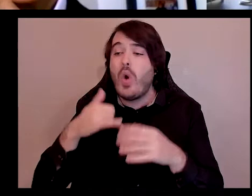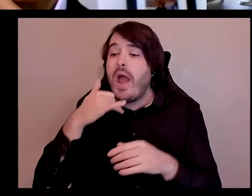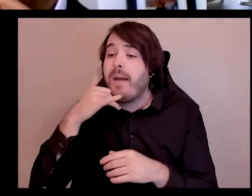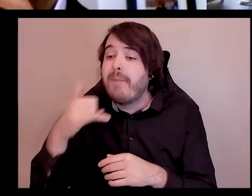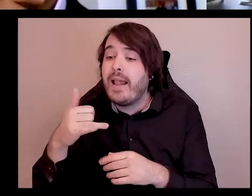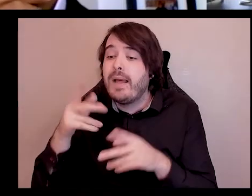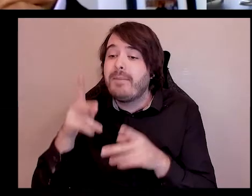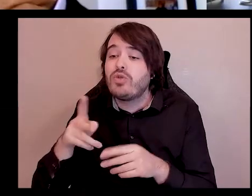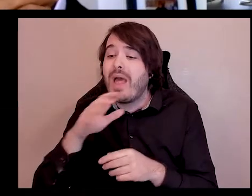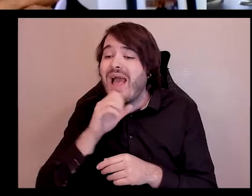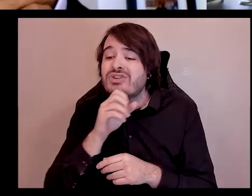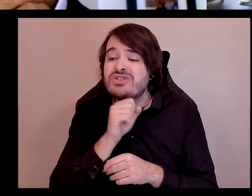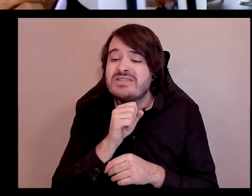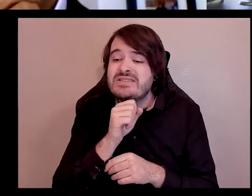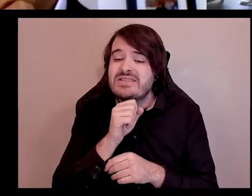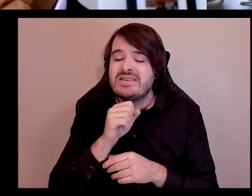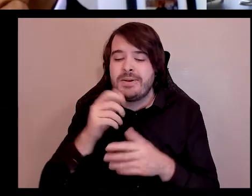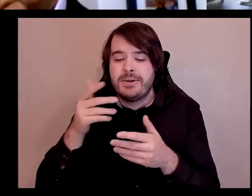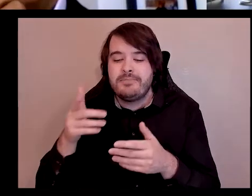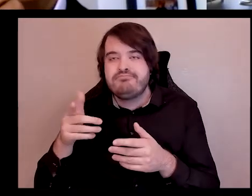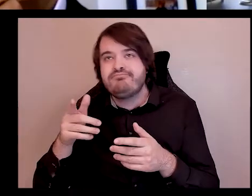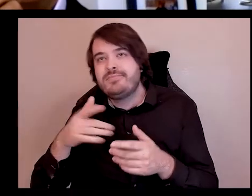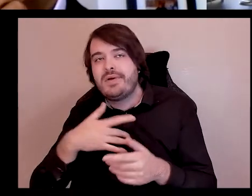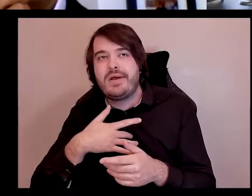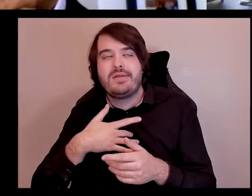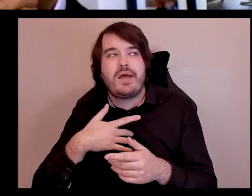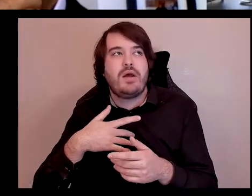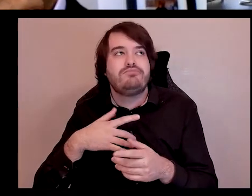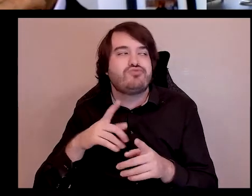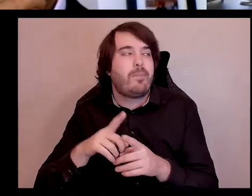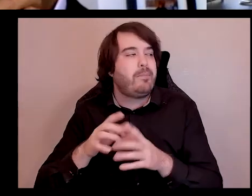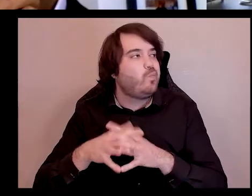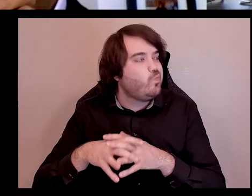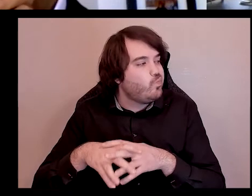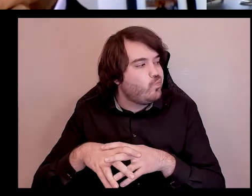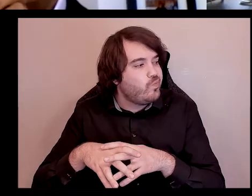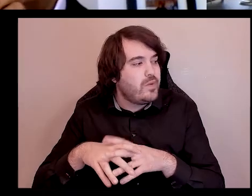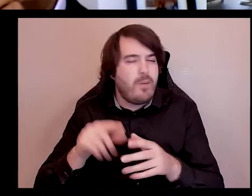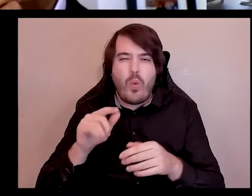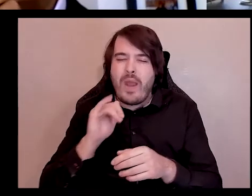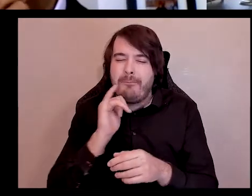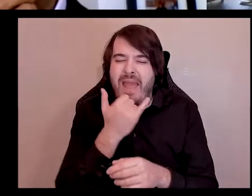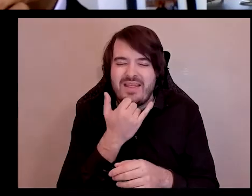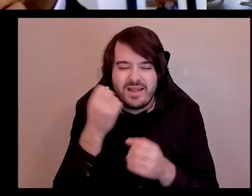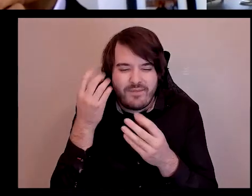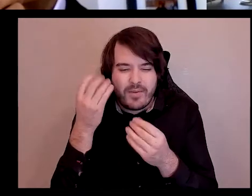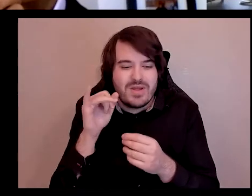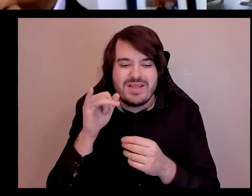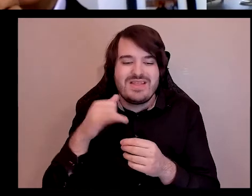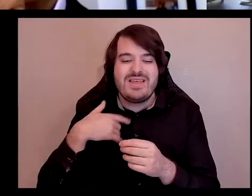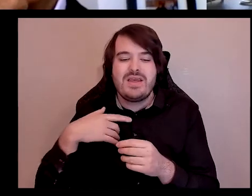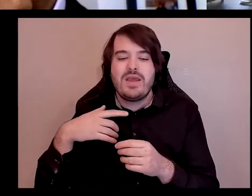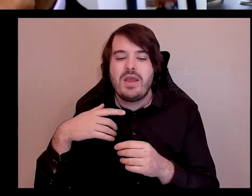Deguire, j'ai quelque chose à vous suggérer. Si on pouvait faire un mouvement de masse Et au lieu d'appeler les